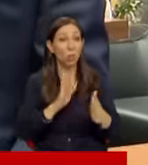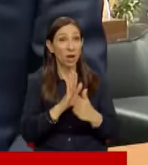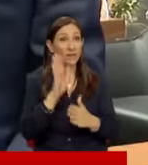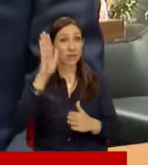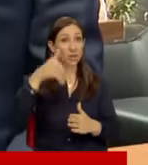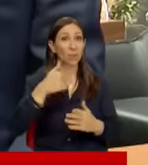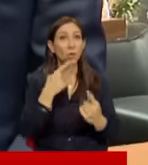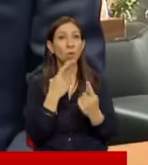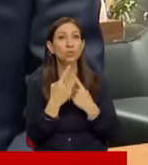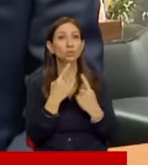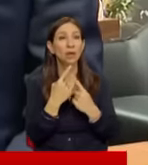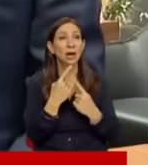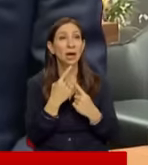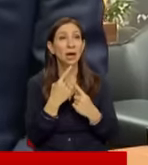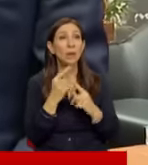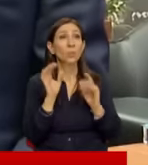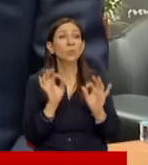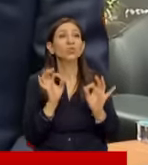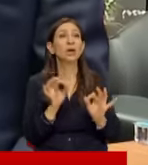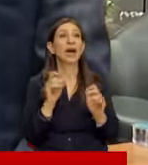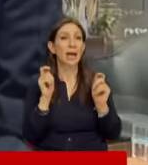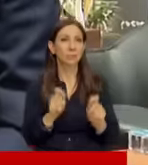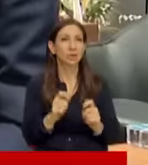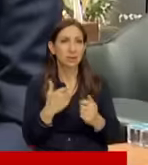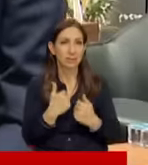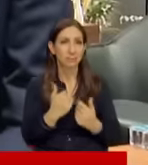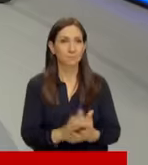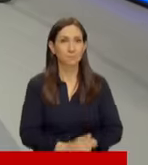de çağırıp konuşma huyumuzu mutlaka devreye sokacağız.